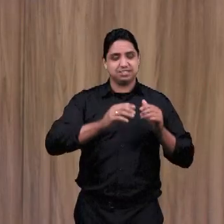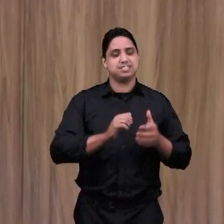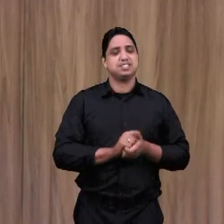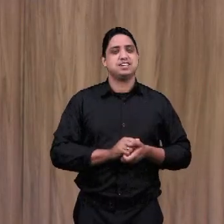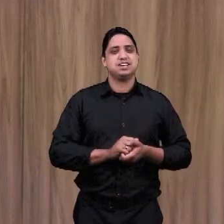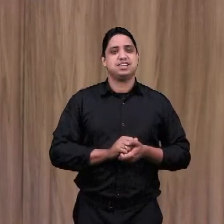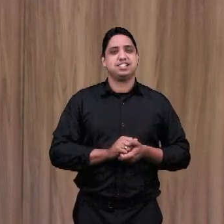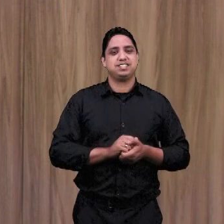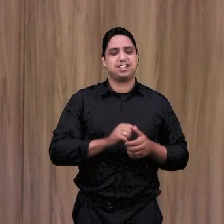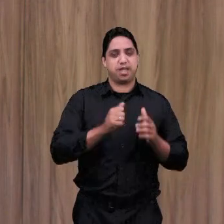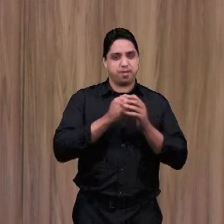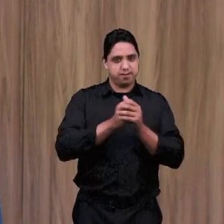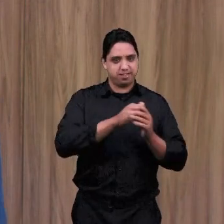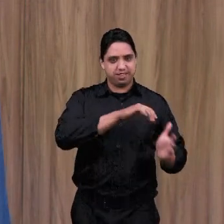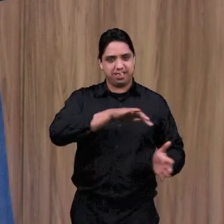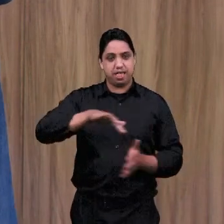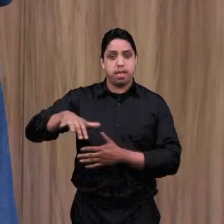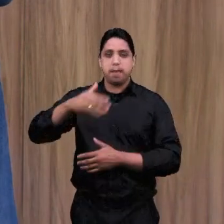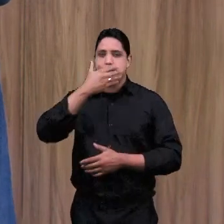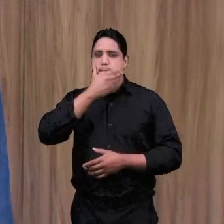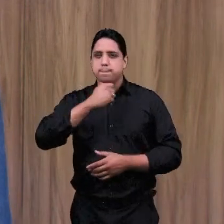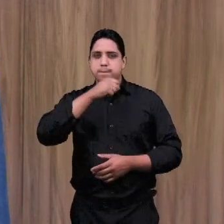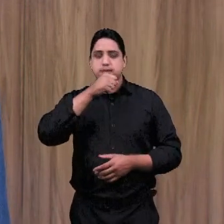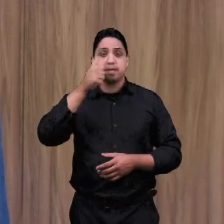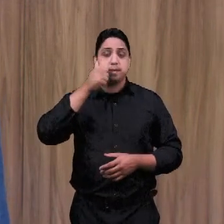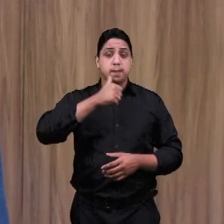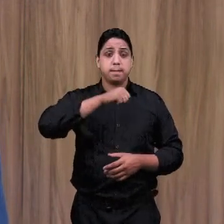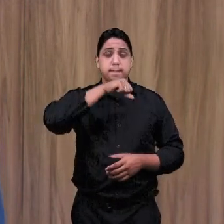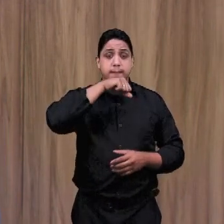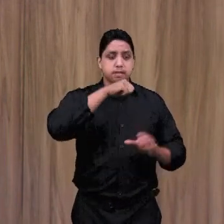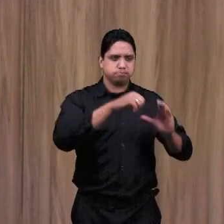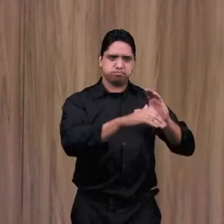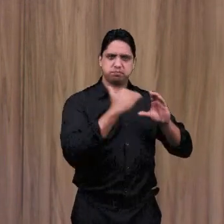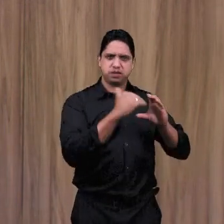Beaucoup de parents nous envoient des messages. Ils sont surpris